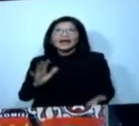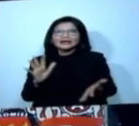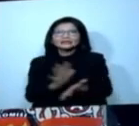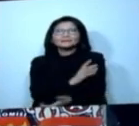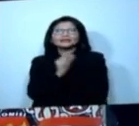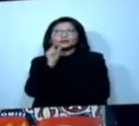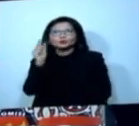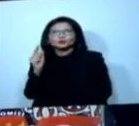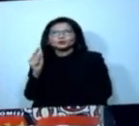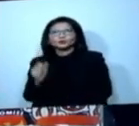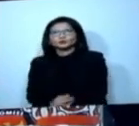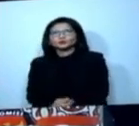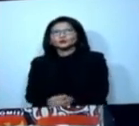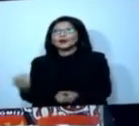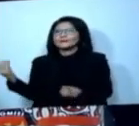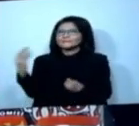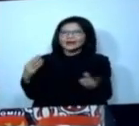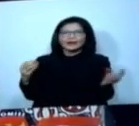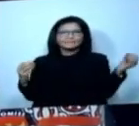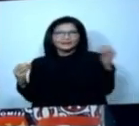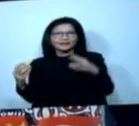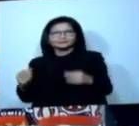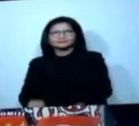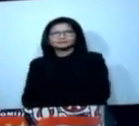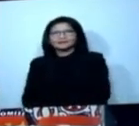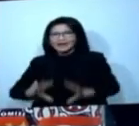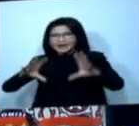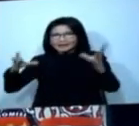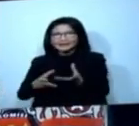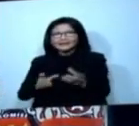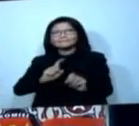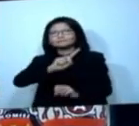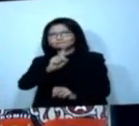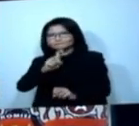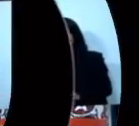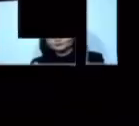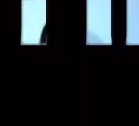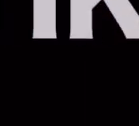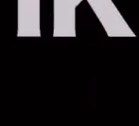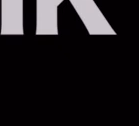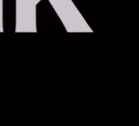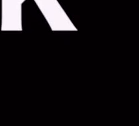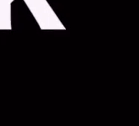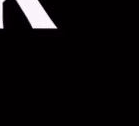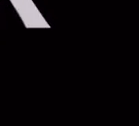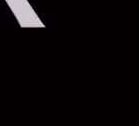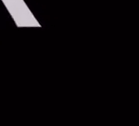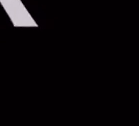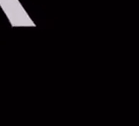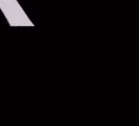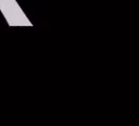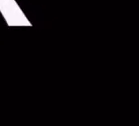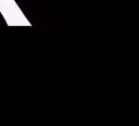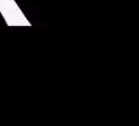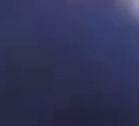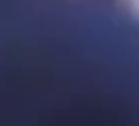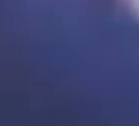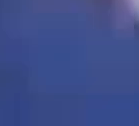Walau kalahan, dia maju lagi dalam Pilpres 2024. Bakal menang?